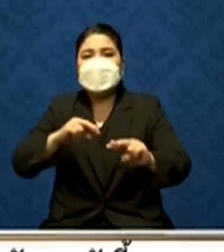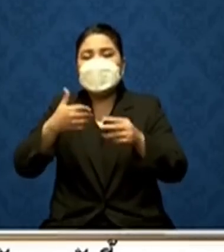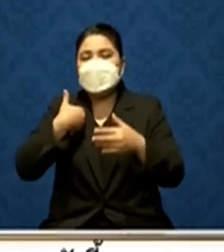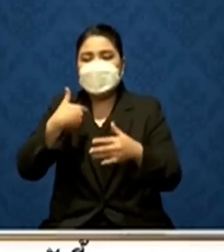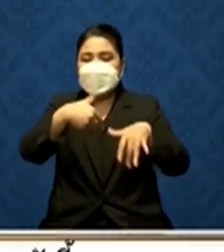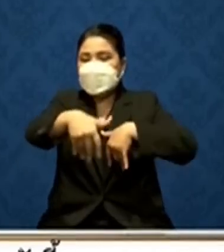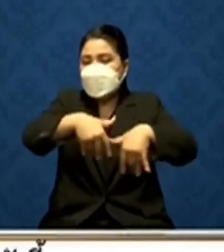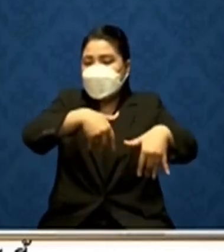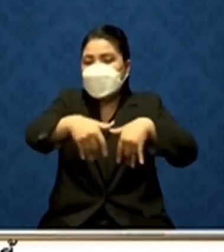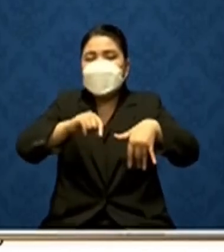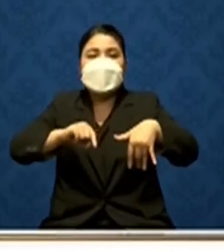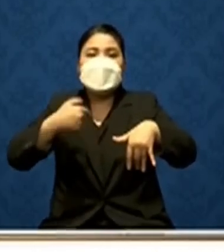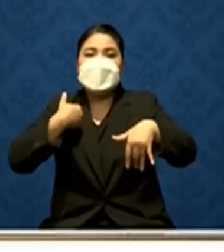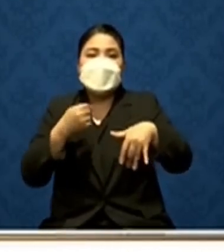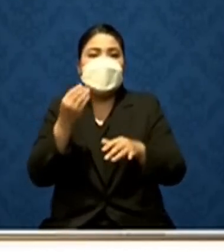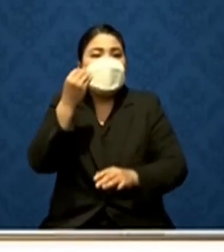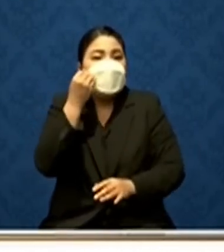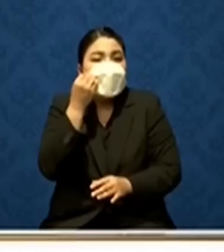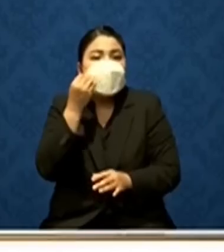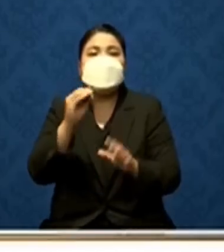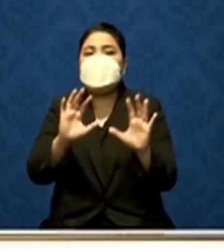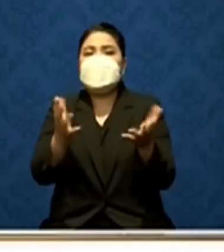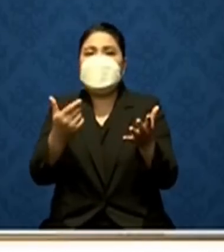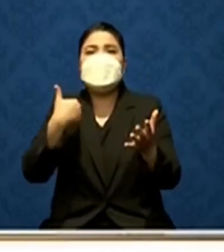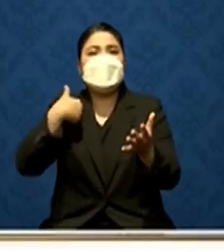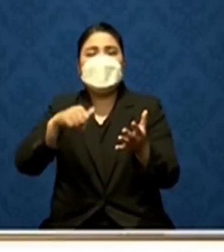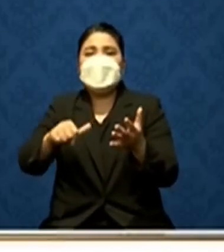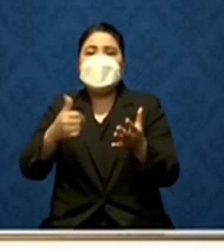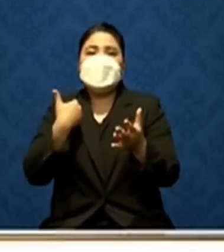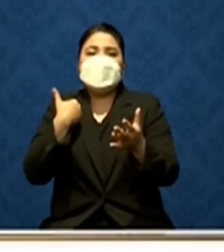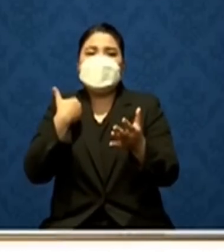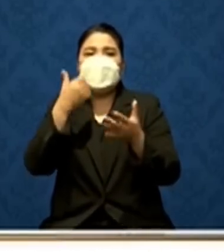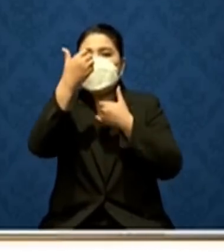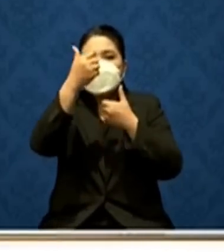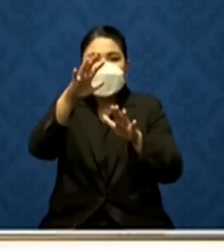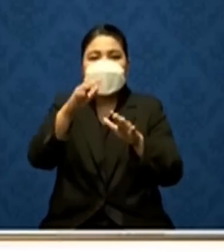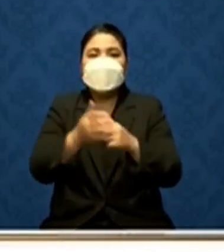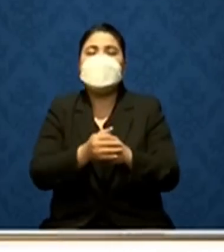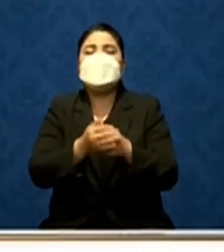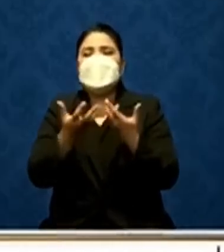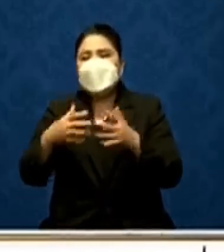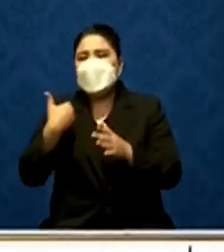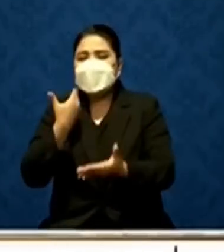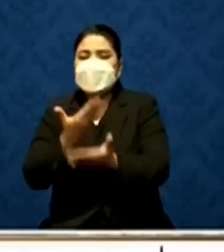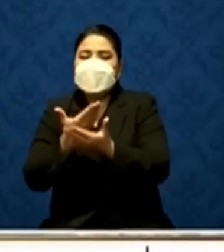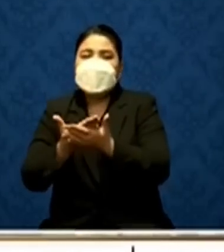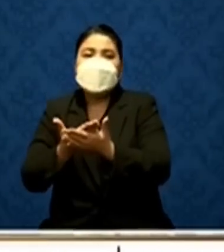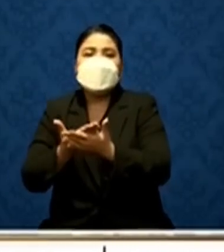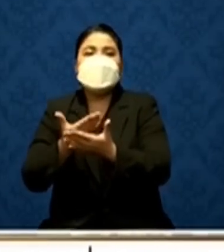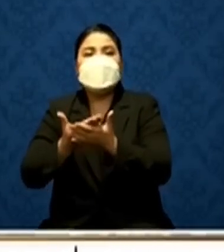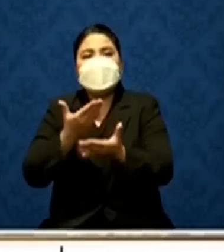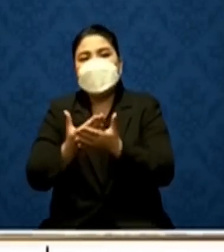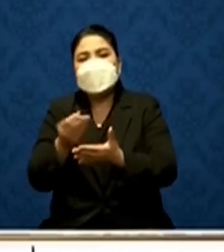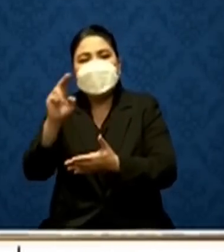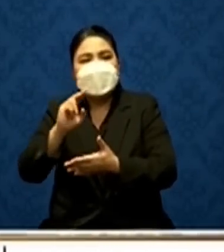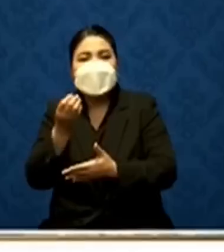ชนขาดไร้เส้นที่อยู่อาศัยและค่าใช้จ่ายในการดำรงชีพขณะที่การ